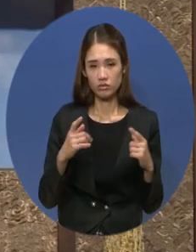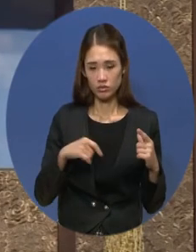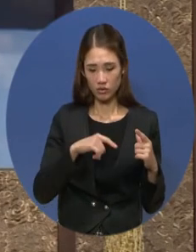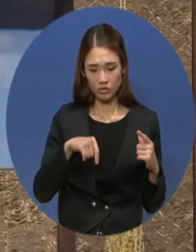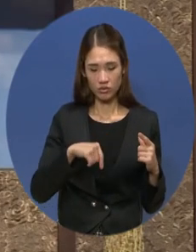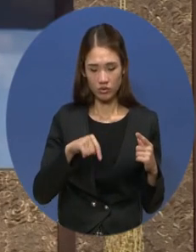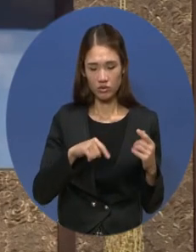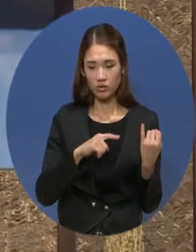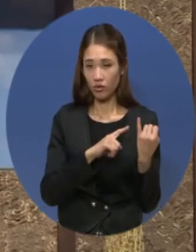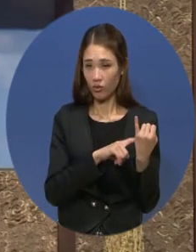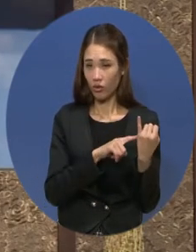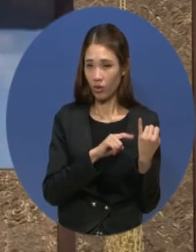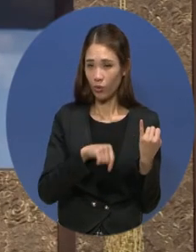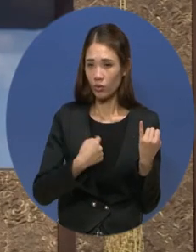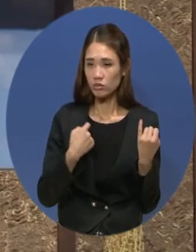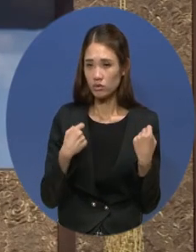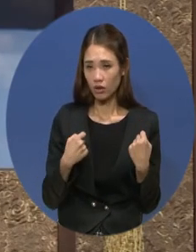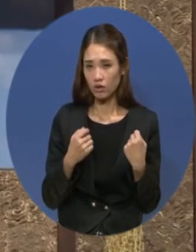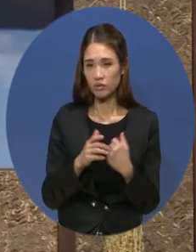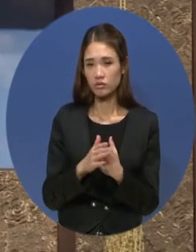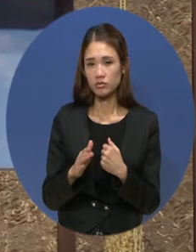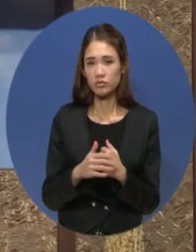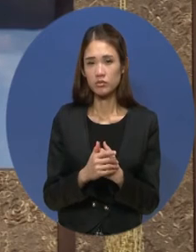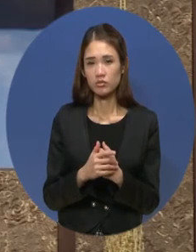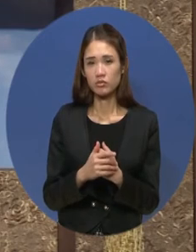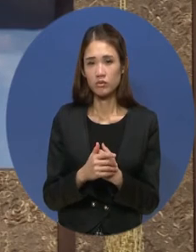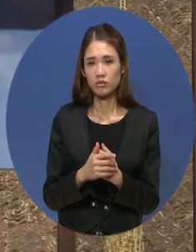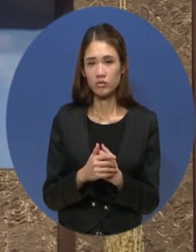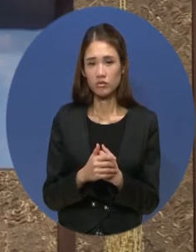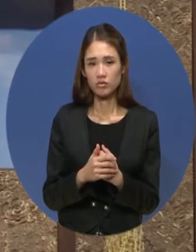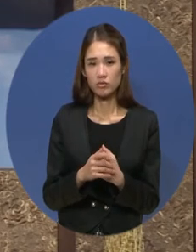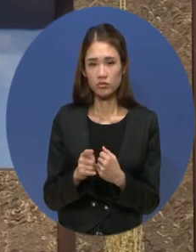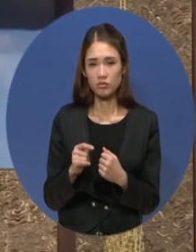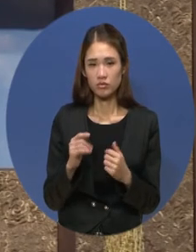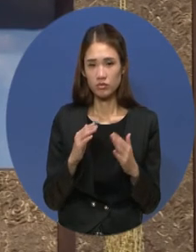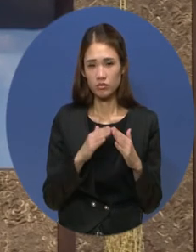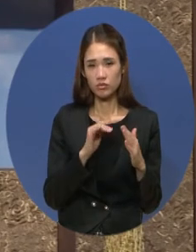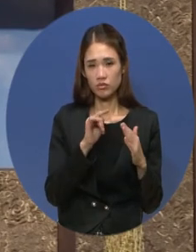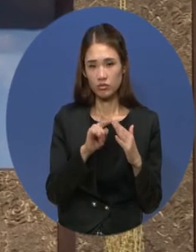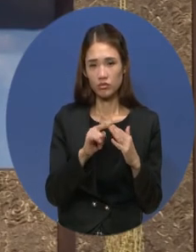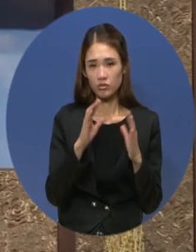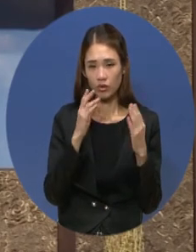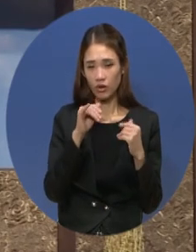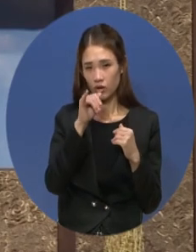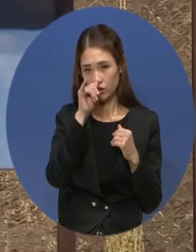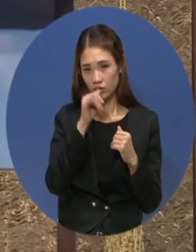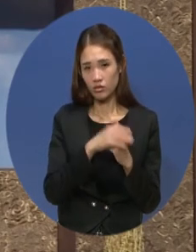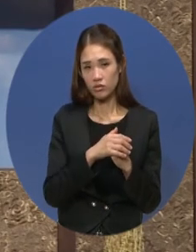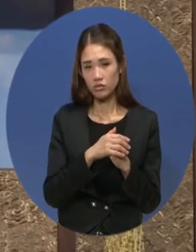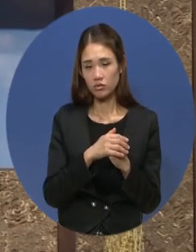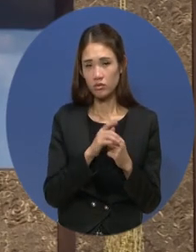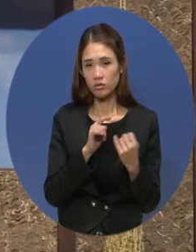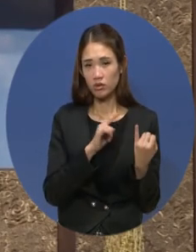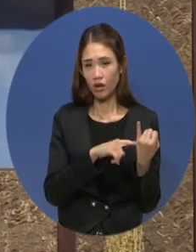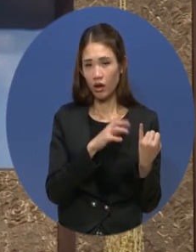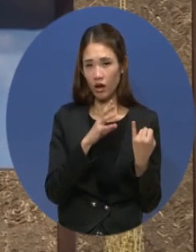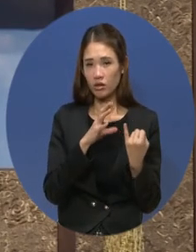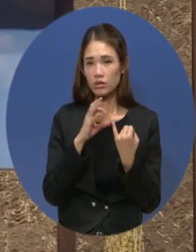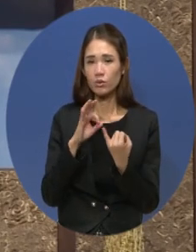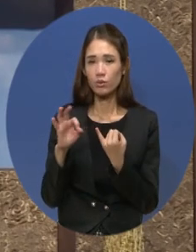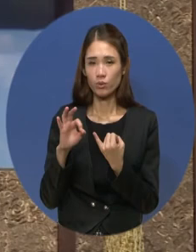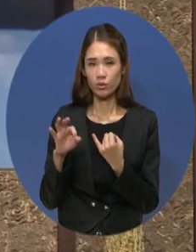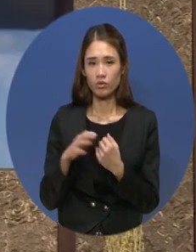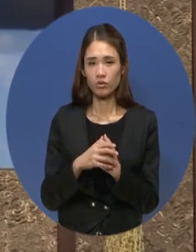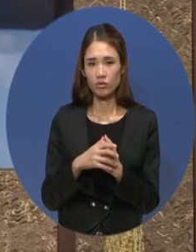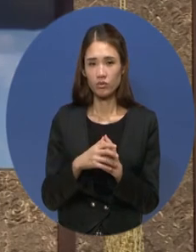지역사회에서 이 아이가 혼자 다 혼자 이다 보니까 그 집에 들어가는 아이들도 있어요 그 아이 이용을 하는거